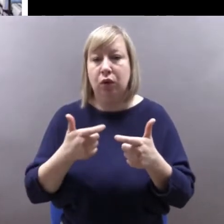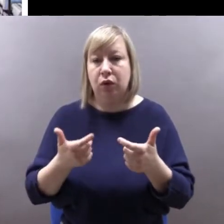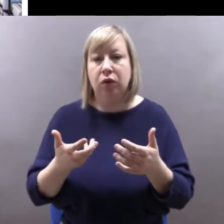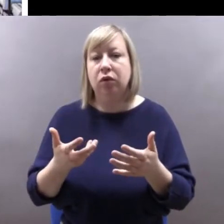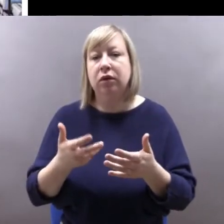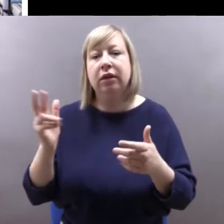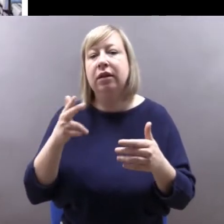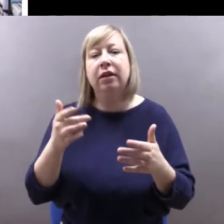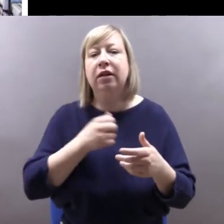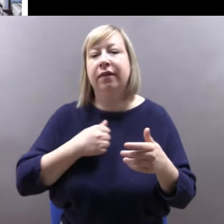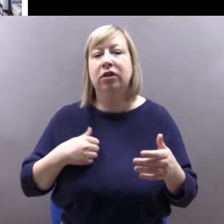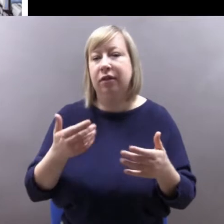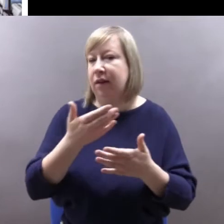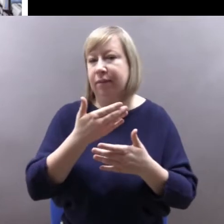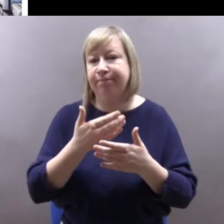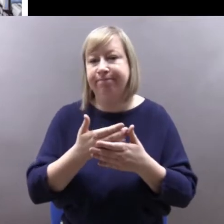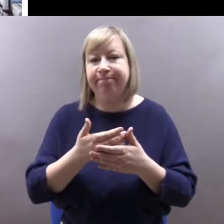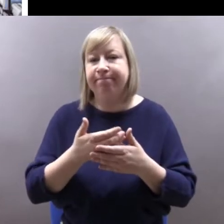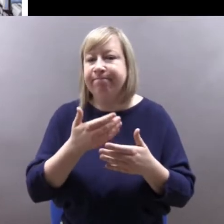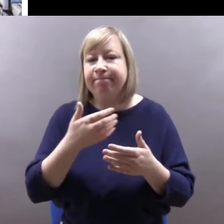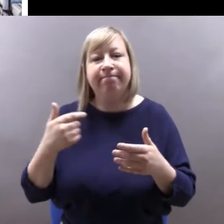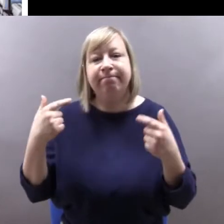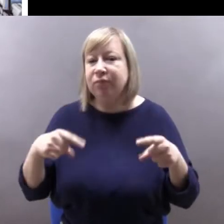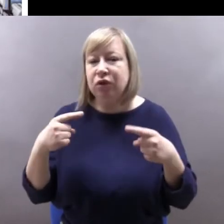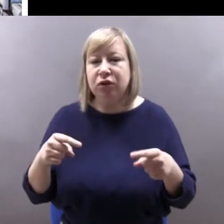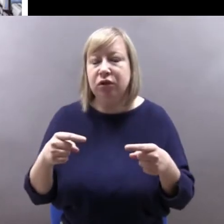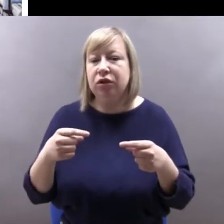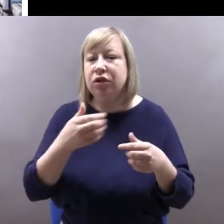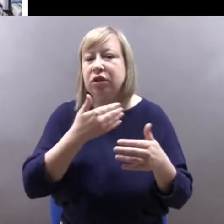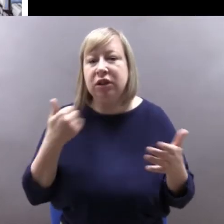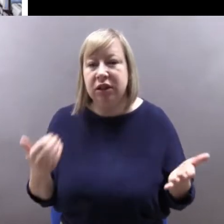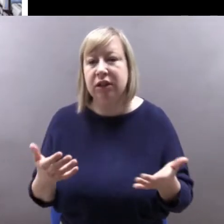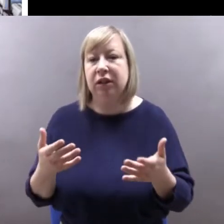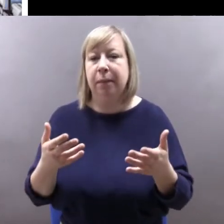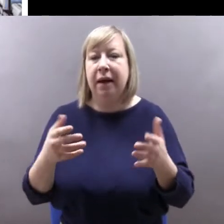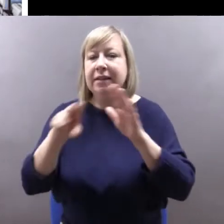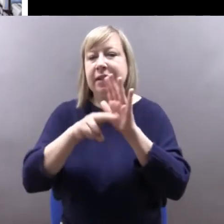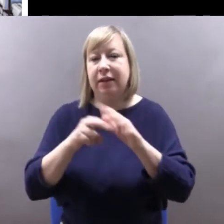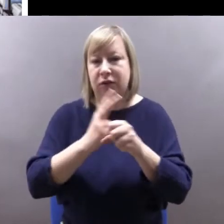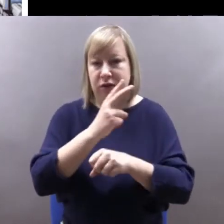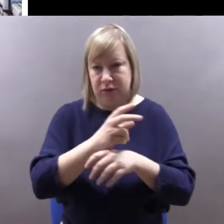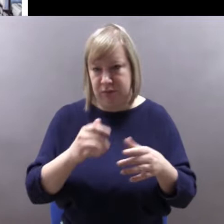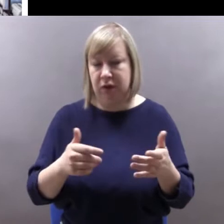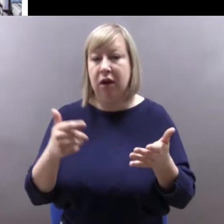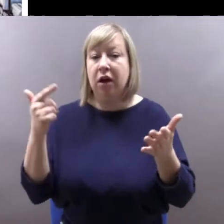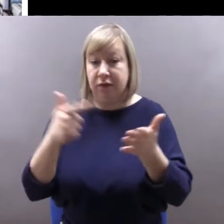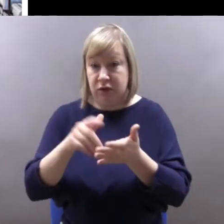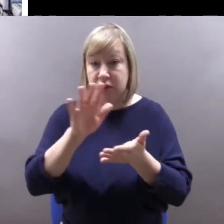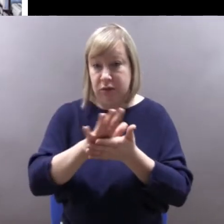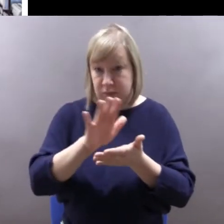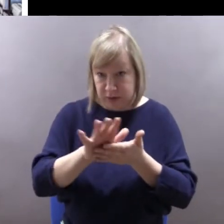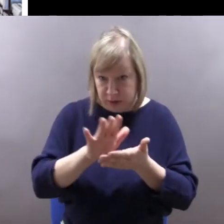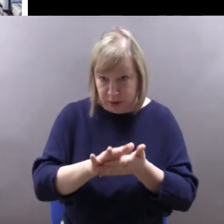w 2017, a o ustawie jeszcze wtedy nikt nie myślał. Także patrząc z tej perspektywy,